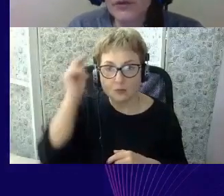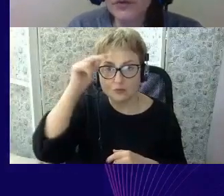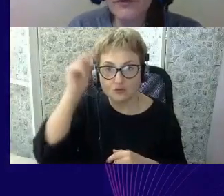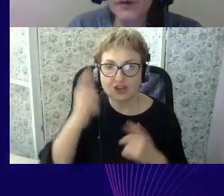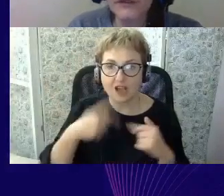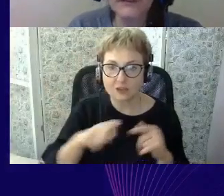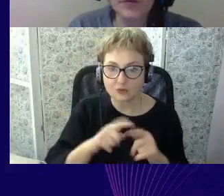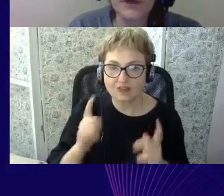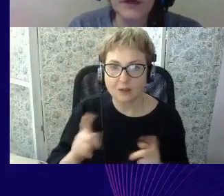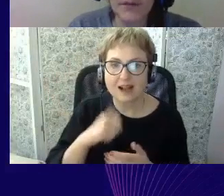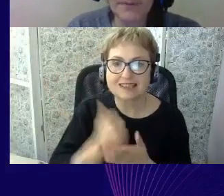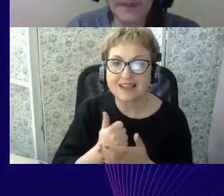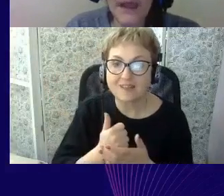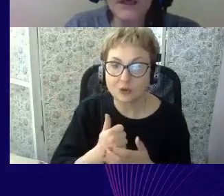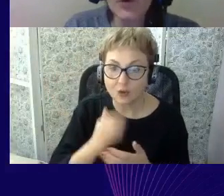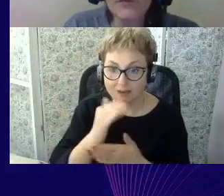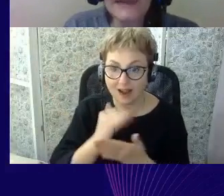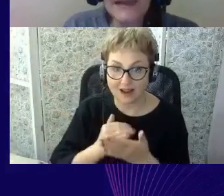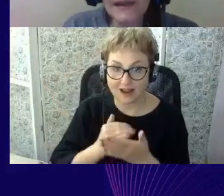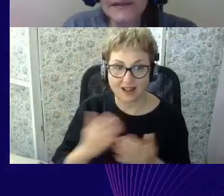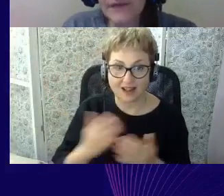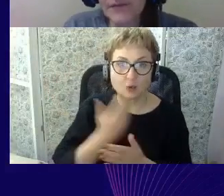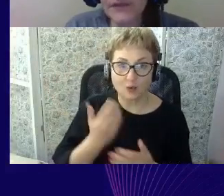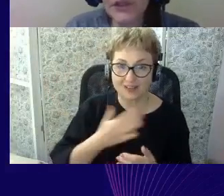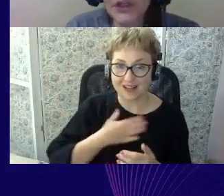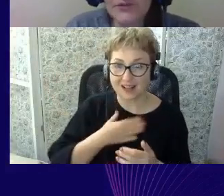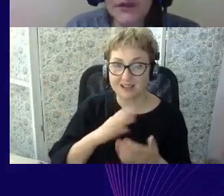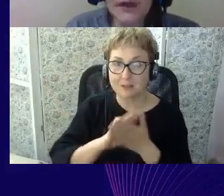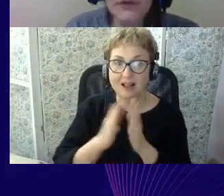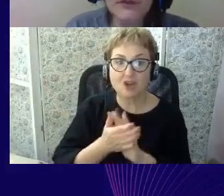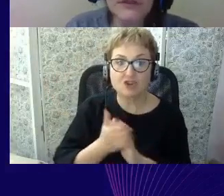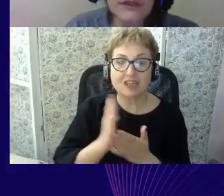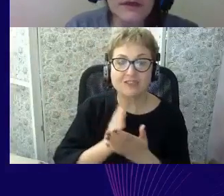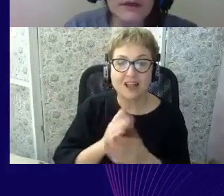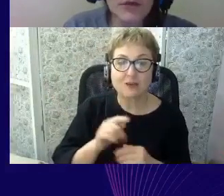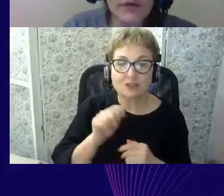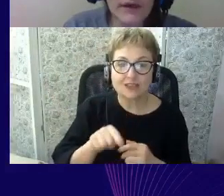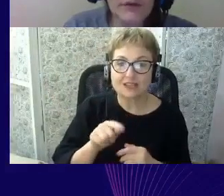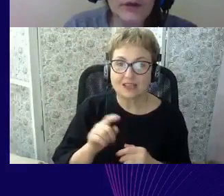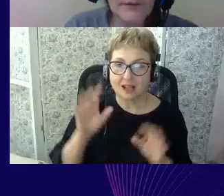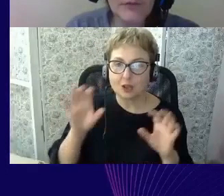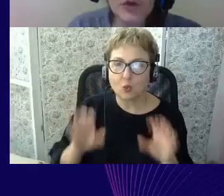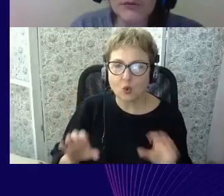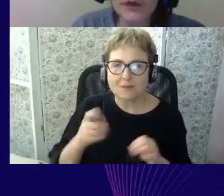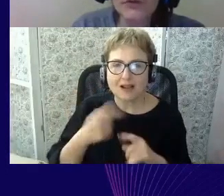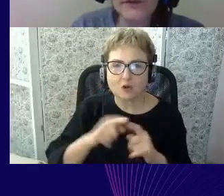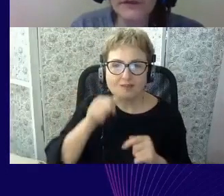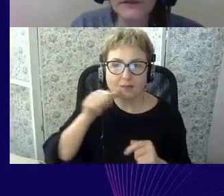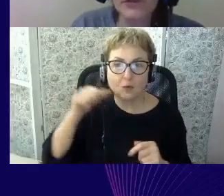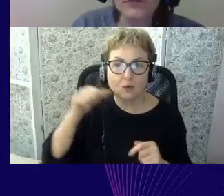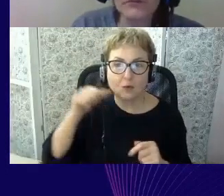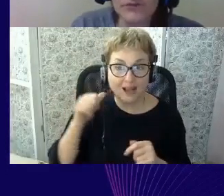обучение организуется в рамках основной программы. Новыми для нас с вами положениями являются те нормы, которые в прошлом